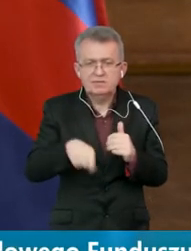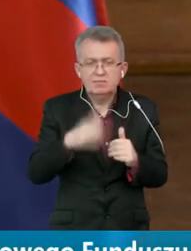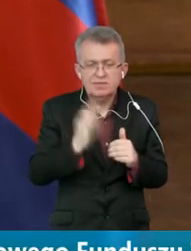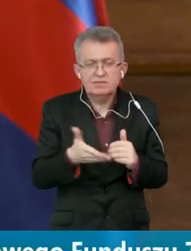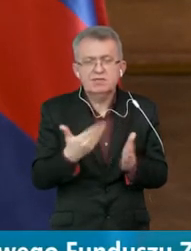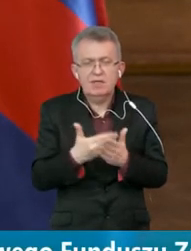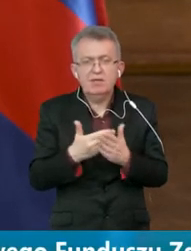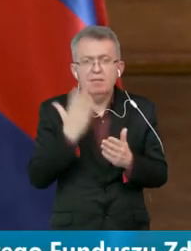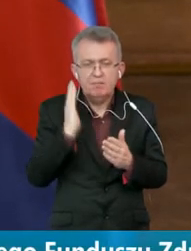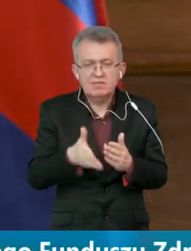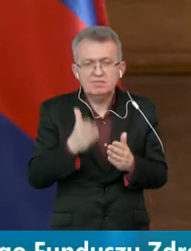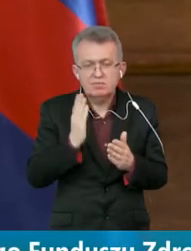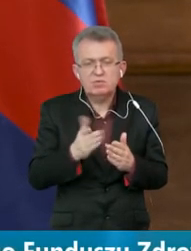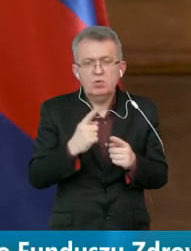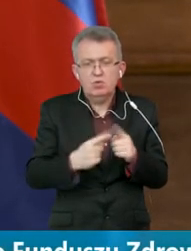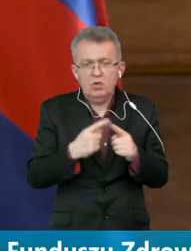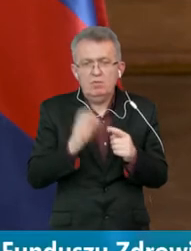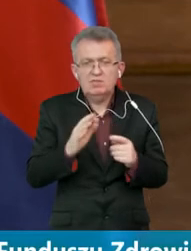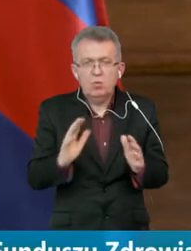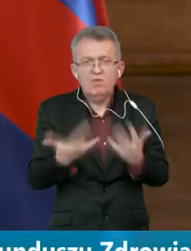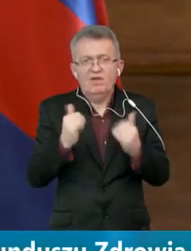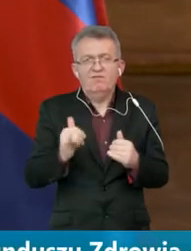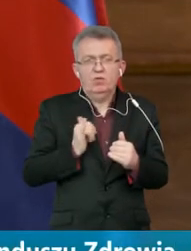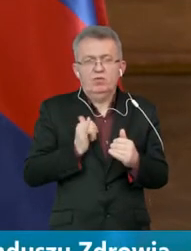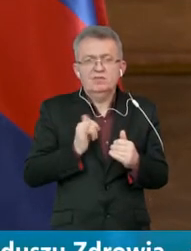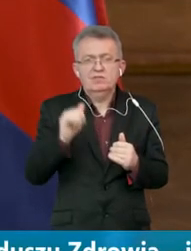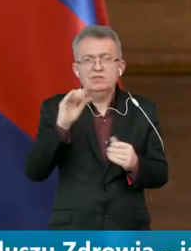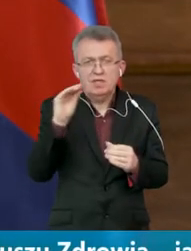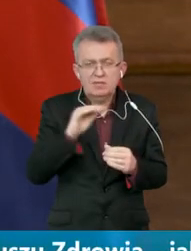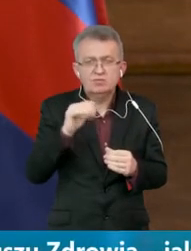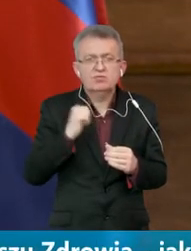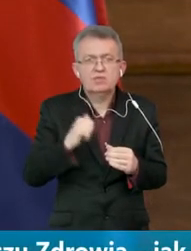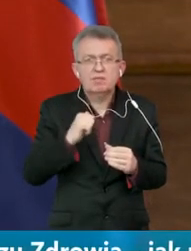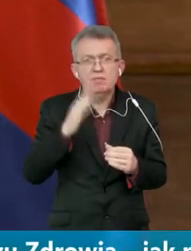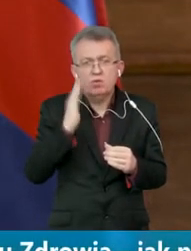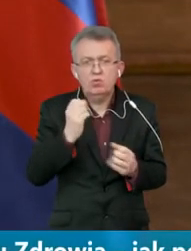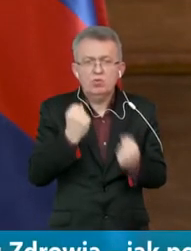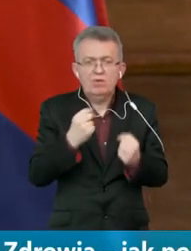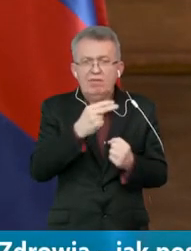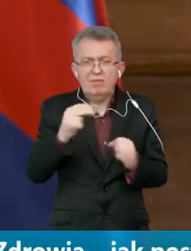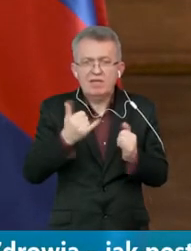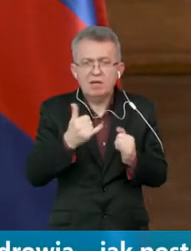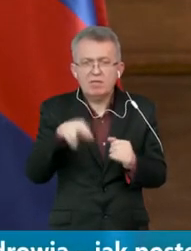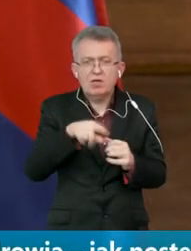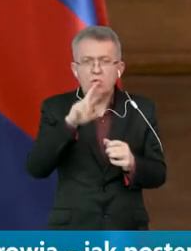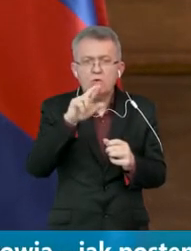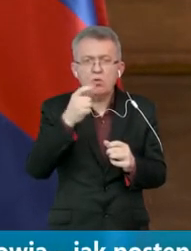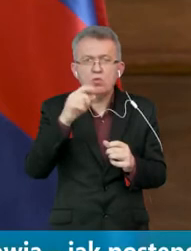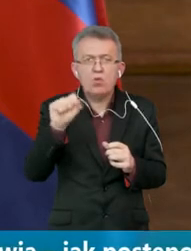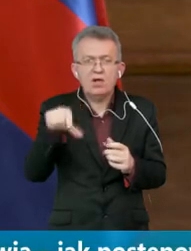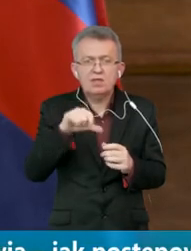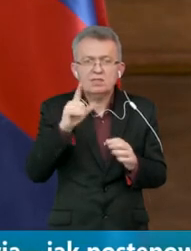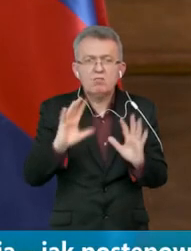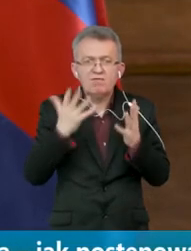zatem będzie trochę wygodniej. Oczywiście czekają nas jeszcze trudne tematy, jak plac Rodła, czy